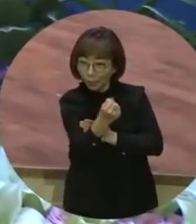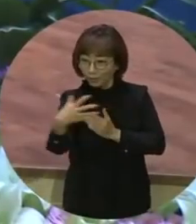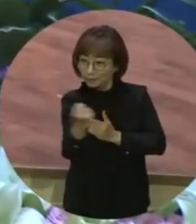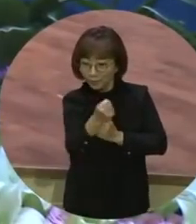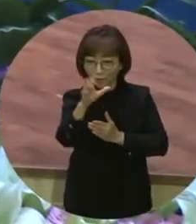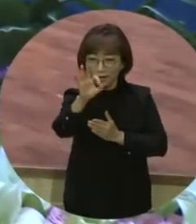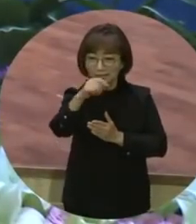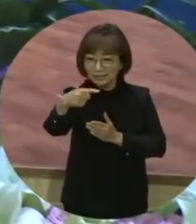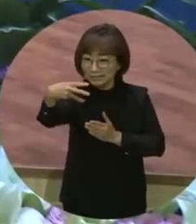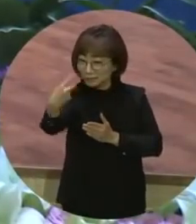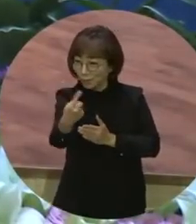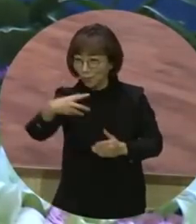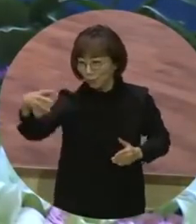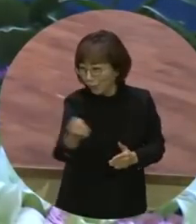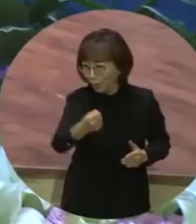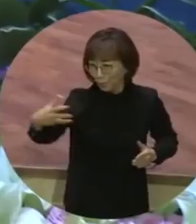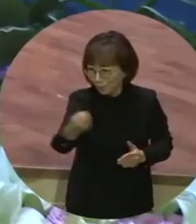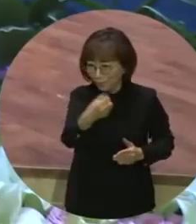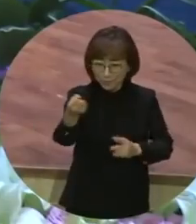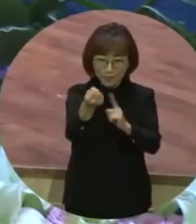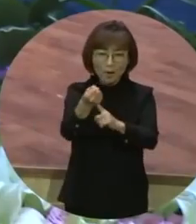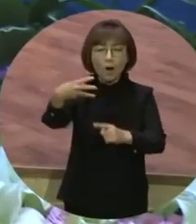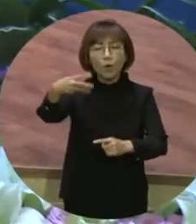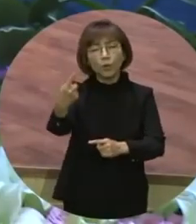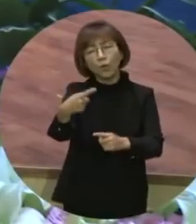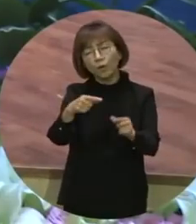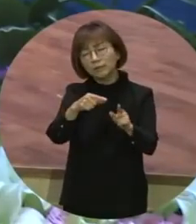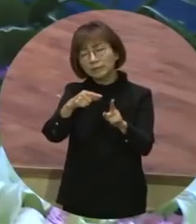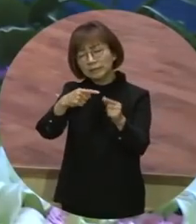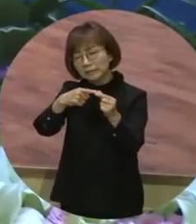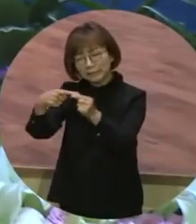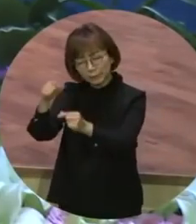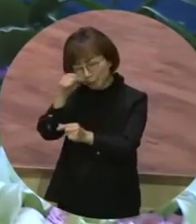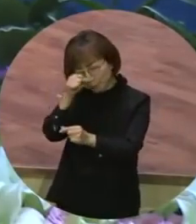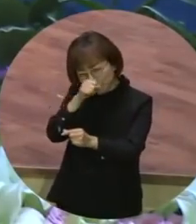지속으로. 아멘. 아멘 알 거요.